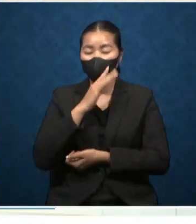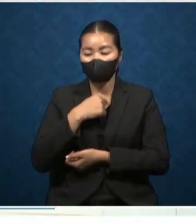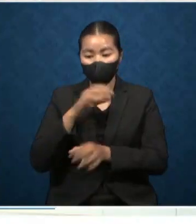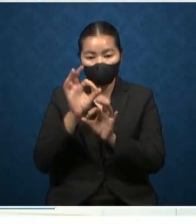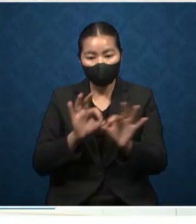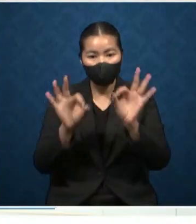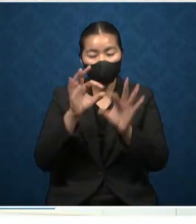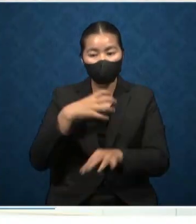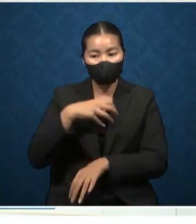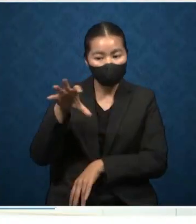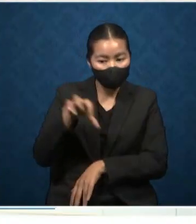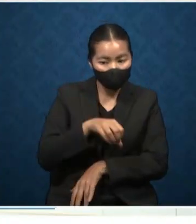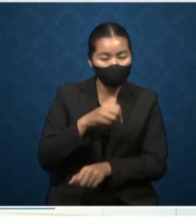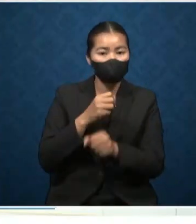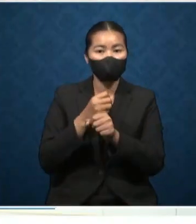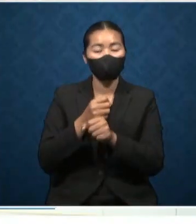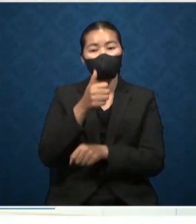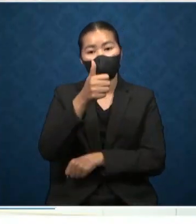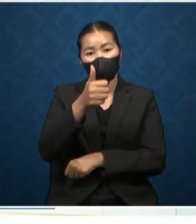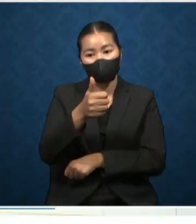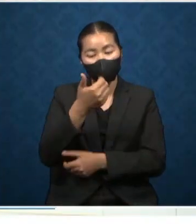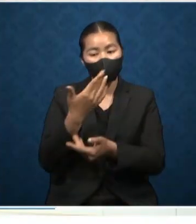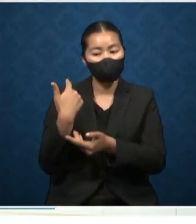sprg 4 magician